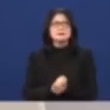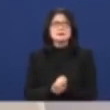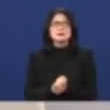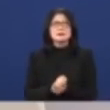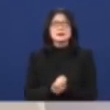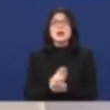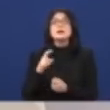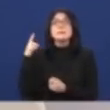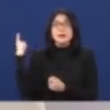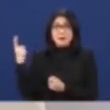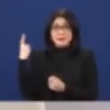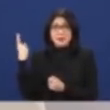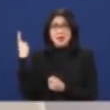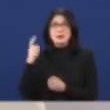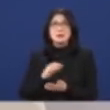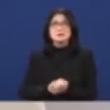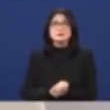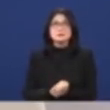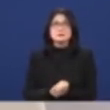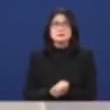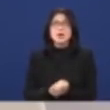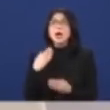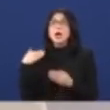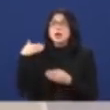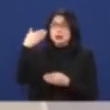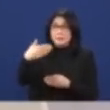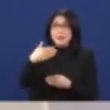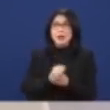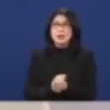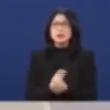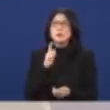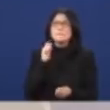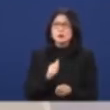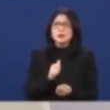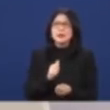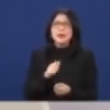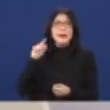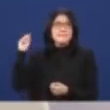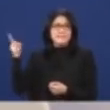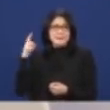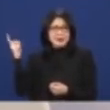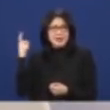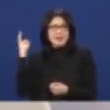bidang pemerintahan ke depan diperlukan pemerintahan